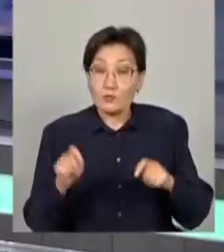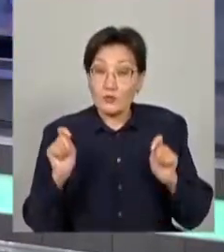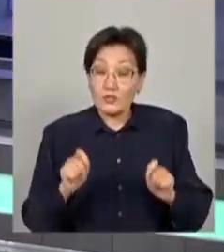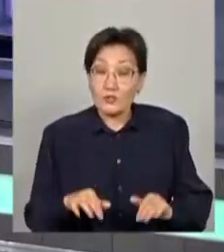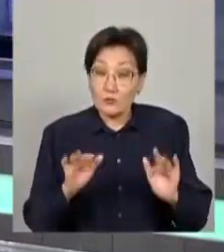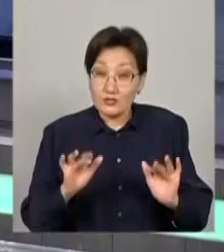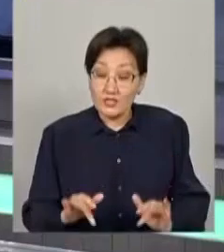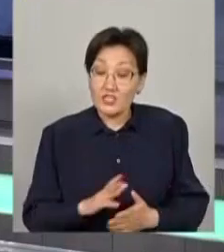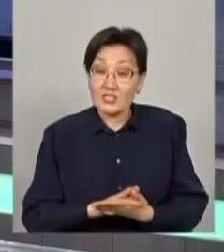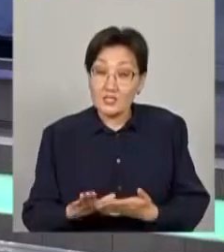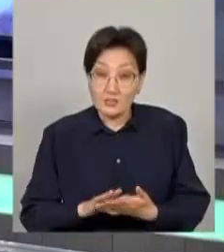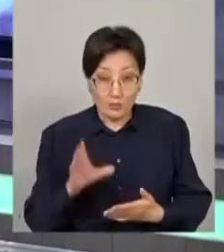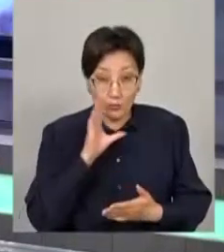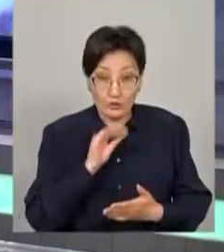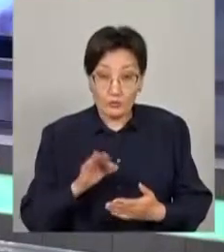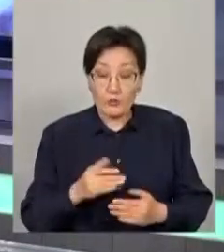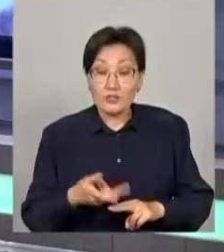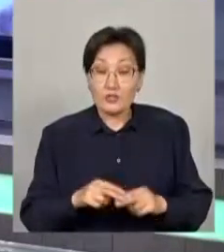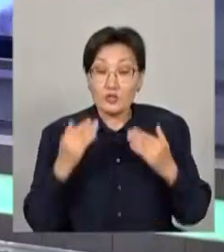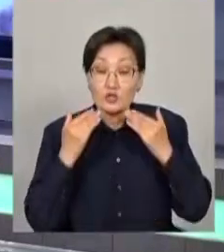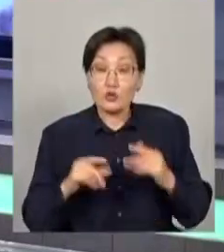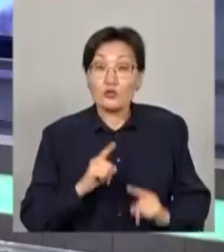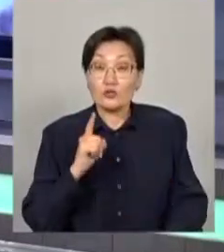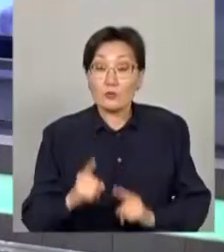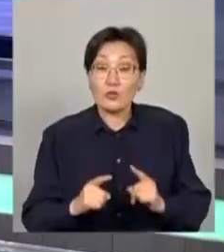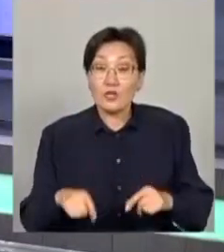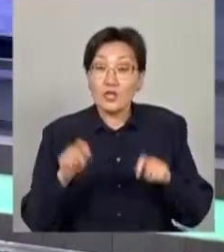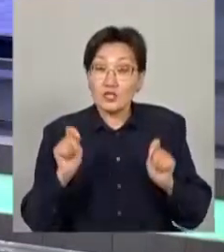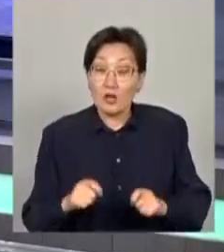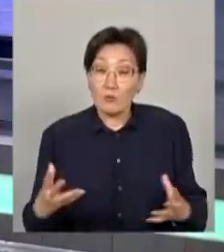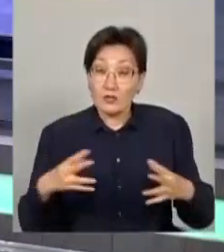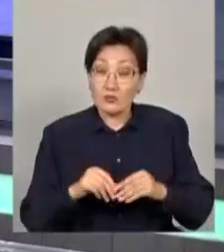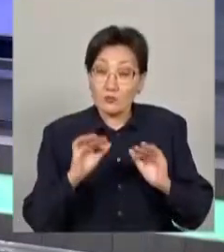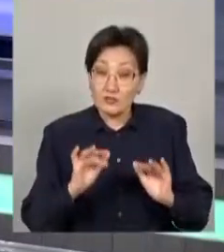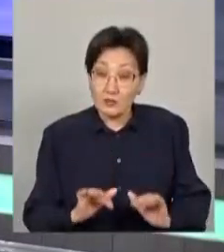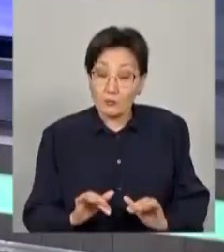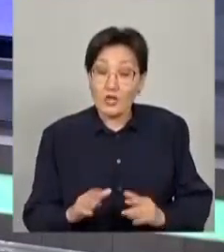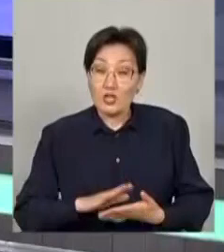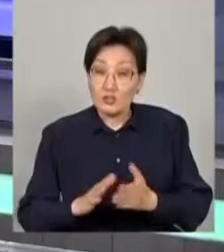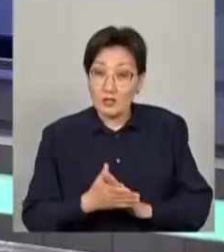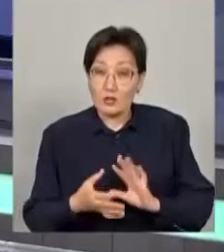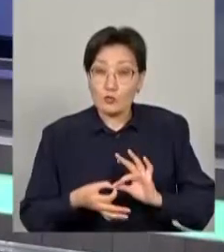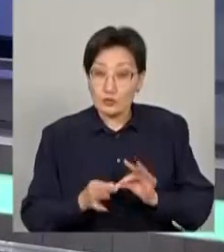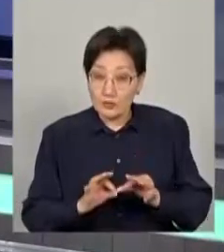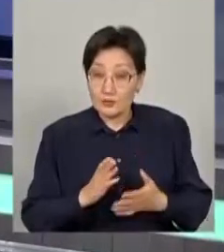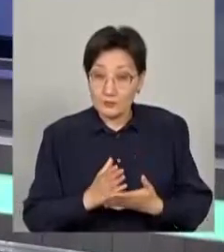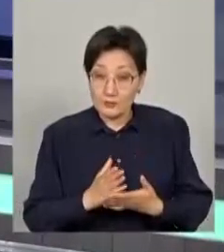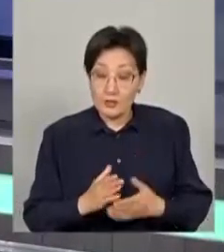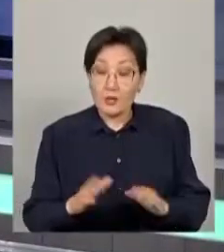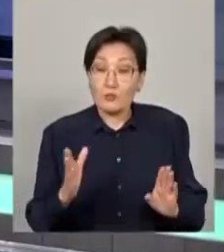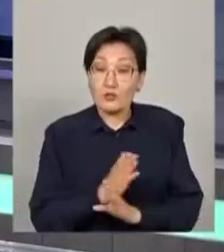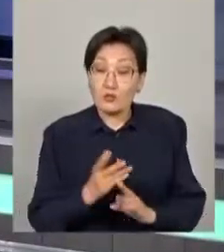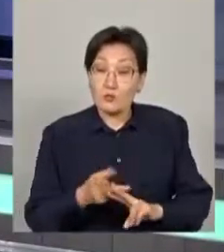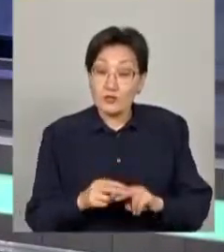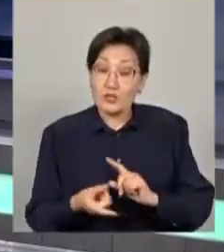жауған ақұлпаны тазартып үлгермей жатыр. Оған соңғы тәулікте жаңбыр аралас жауған қар қосылып жағдай тіпті қиындай түсті. Табиғаттың